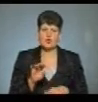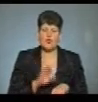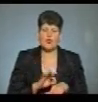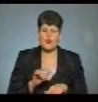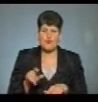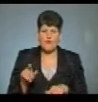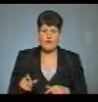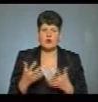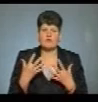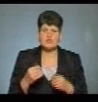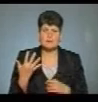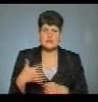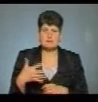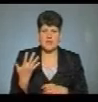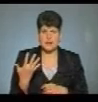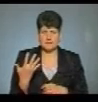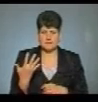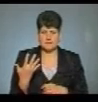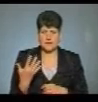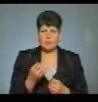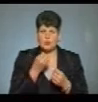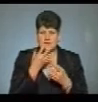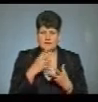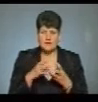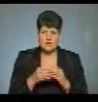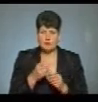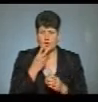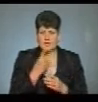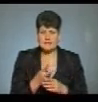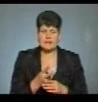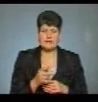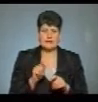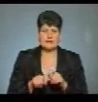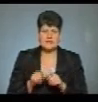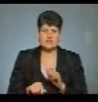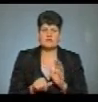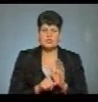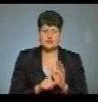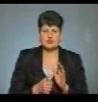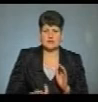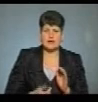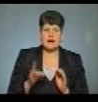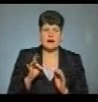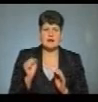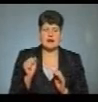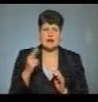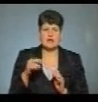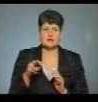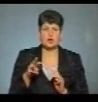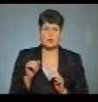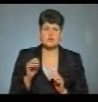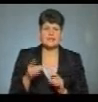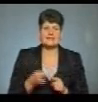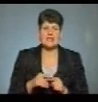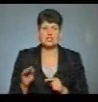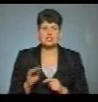у столиці вже 55. Позитивний результат показали тести на коронавірус у шістьох жителів Радомишля. Це Житомирщина, розповів